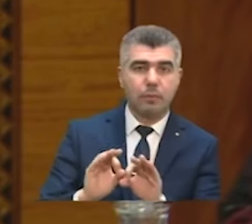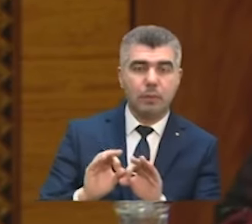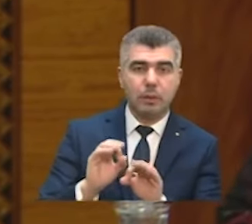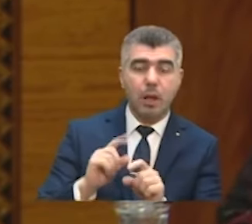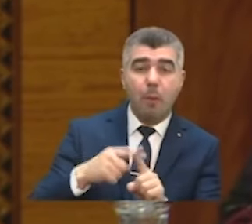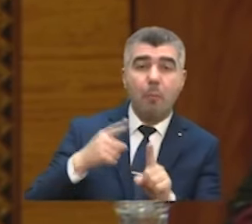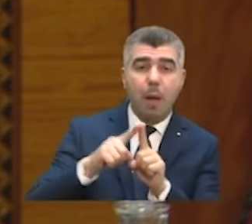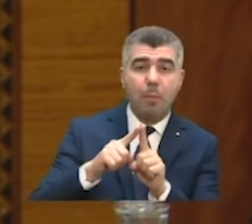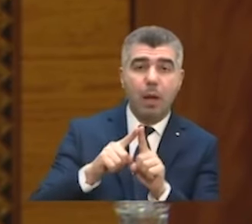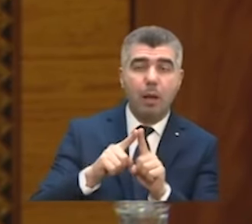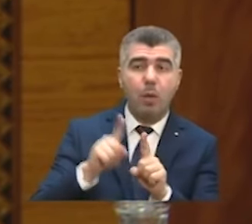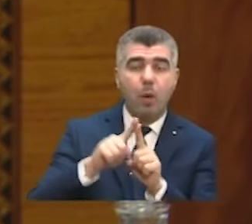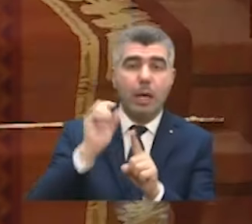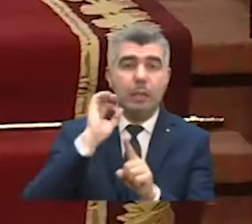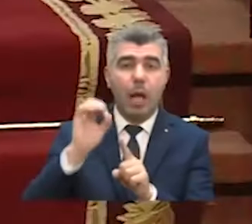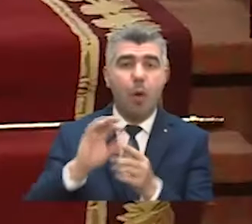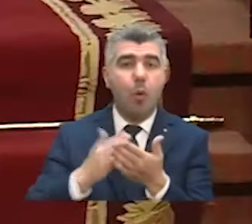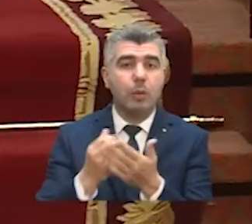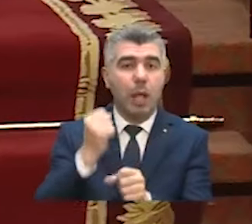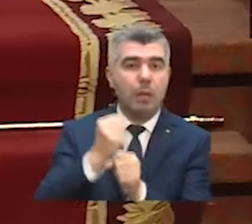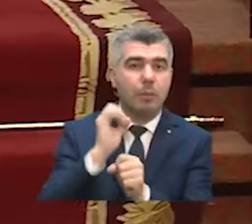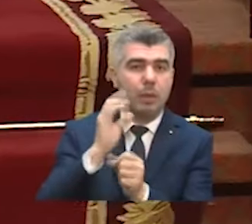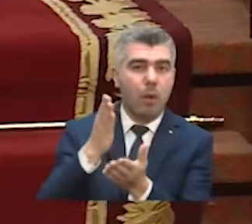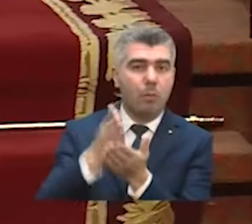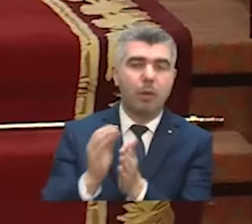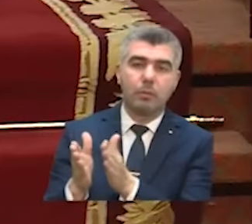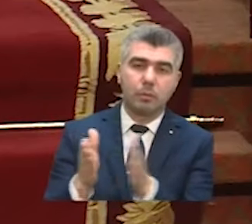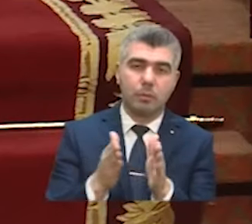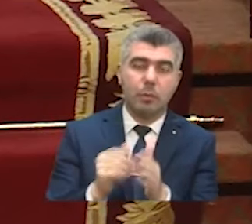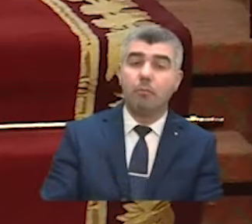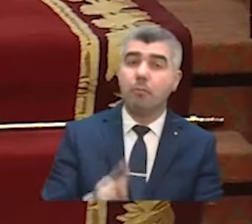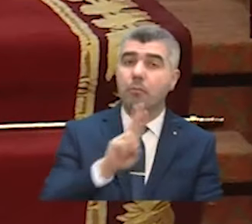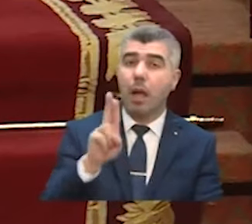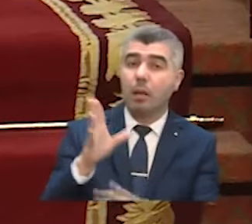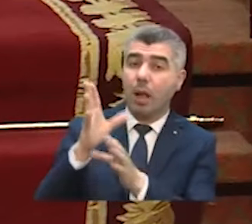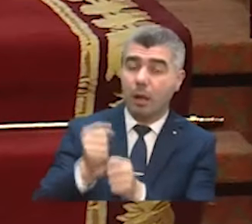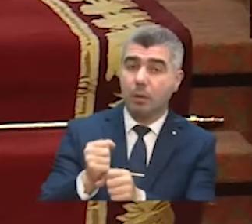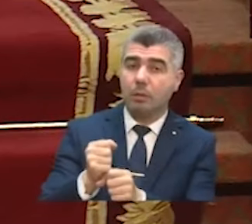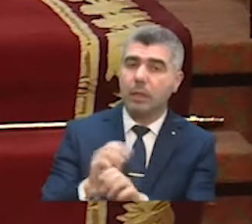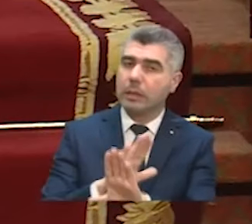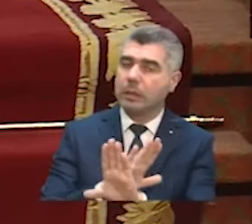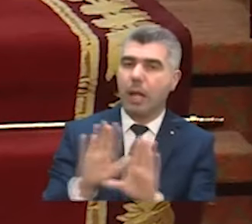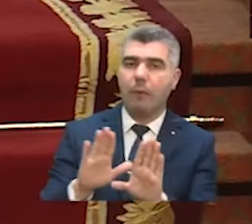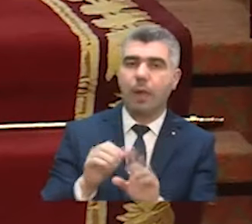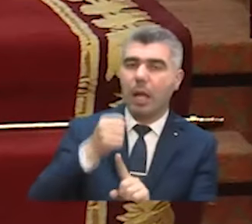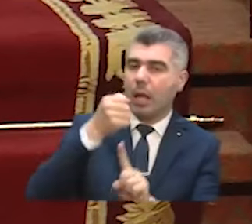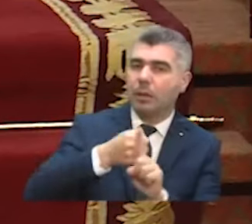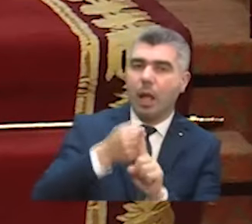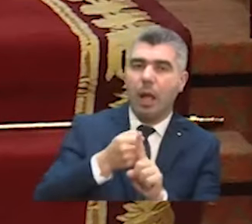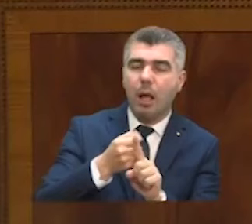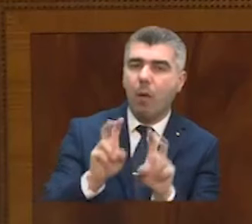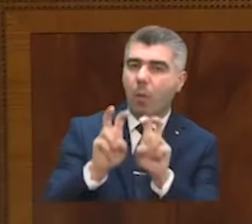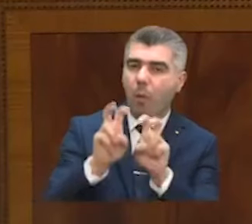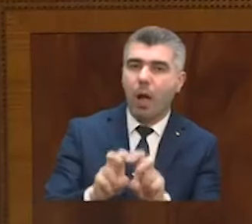كاد المعلم أن يكون رسولا. سيد رئيس الحكومة جلالة الملك كان واضحا حينما قال: كفى من الإصلاح